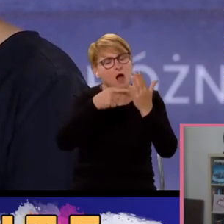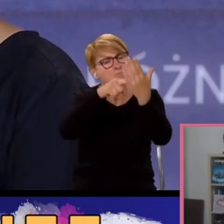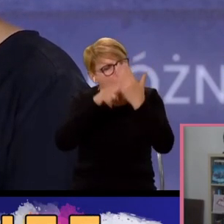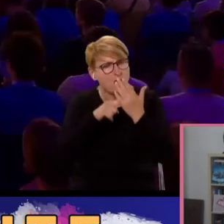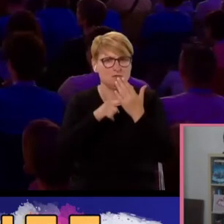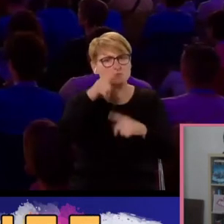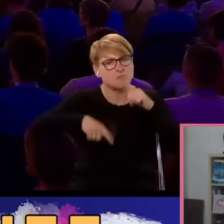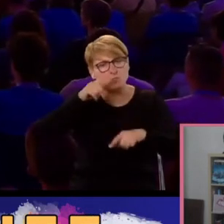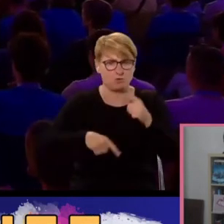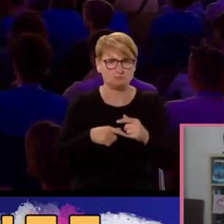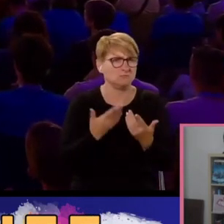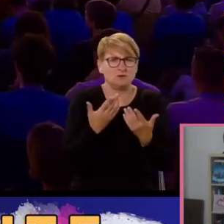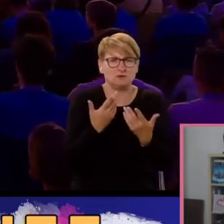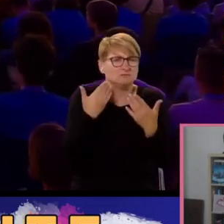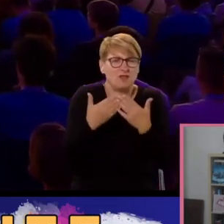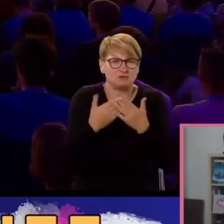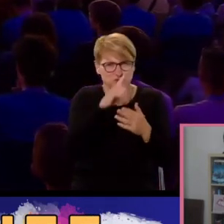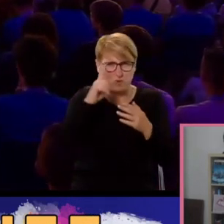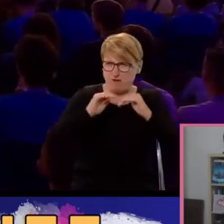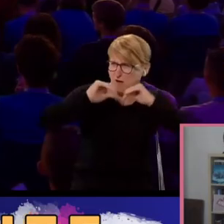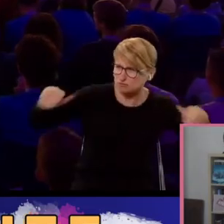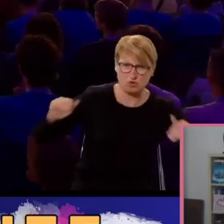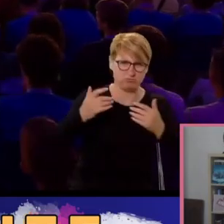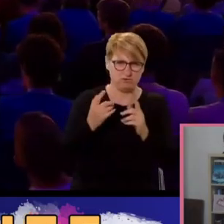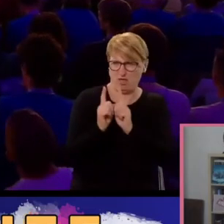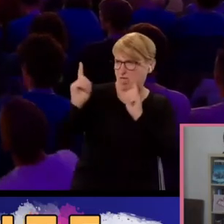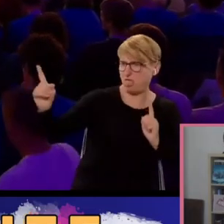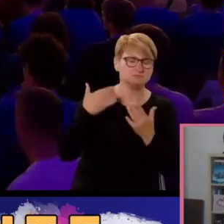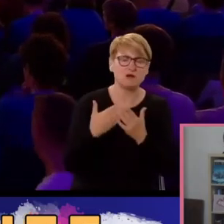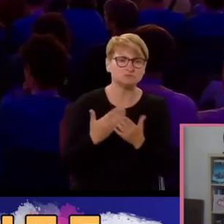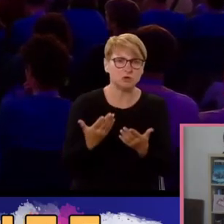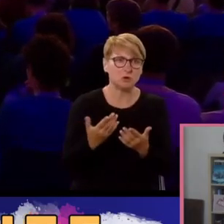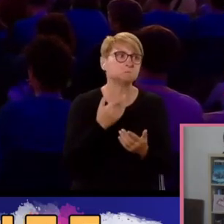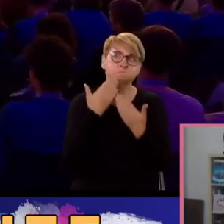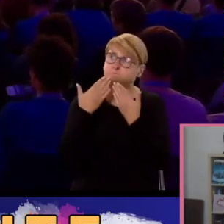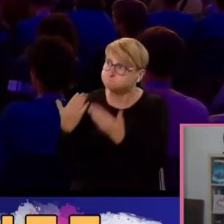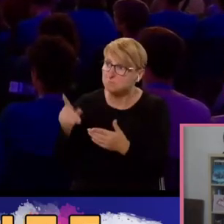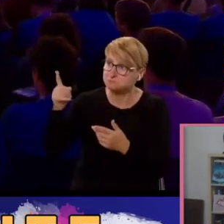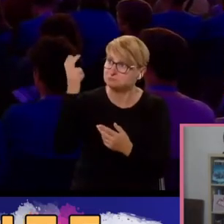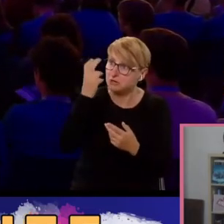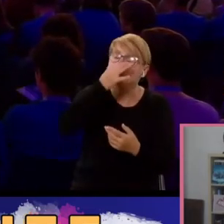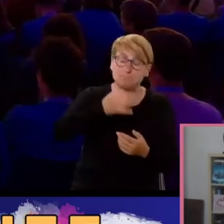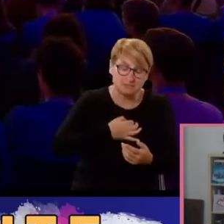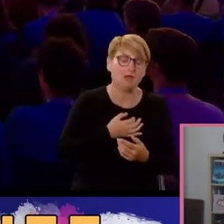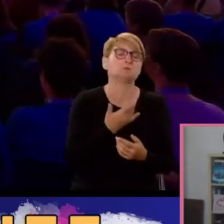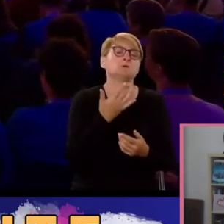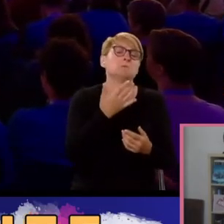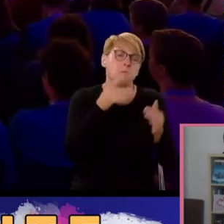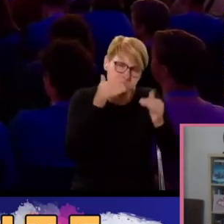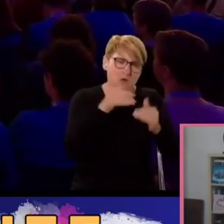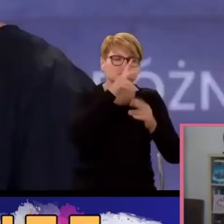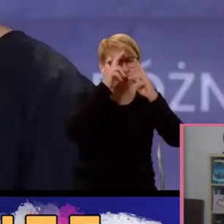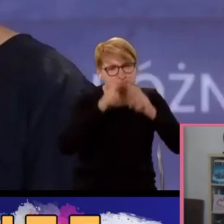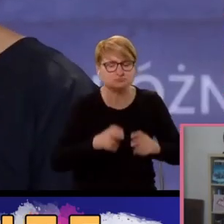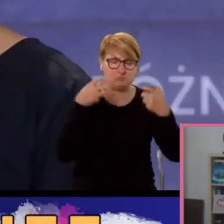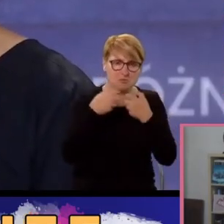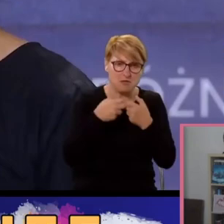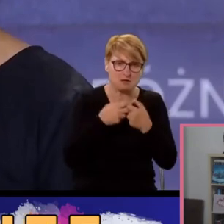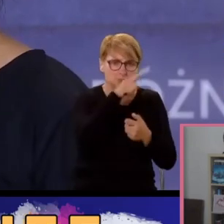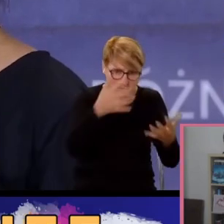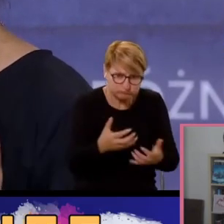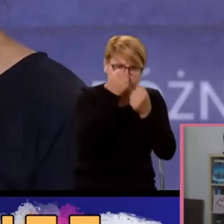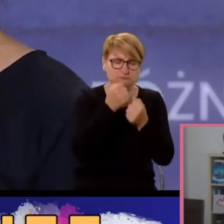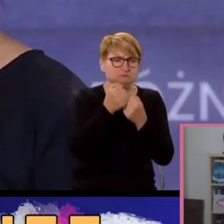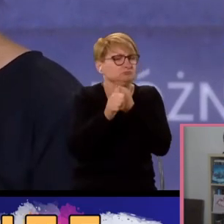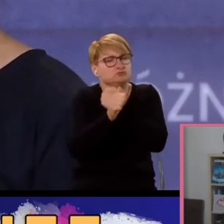tą naturę? Dlaczego człowiek zawsze od niej tak się oddala, oddziela się? To jest bardzo ciekawe pytanie i... Jak się poszpera w internecie, to można znaleźć